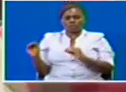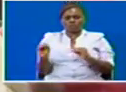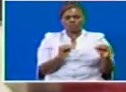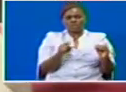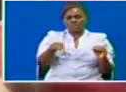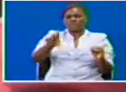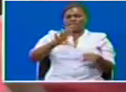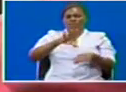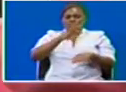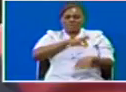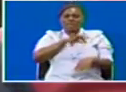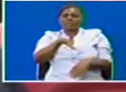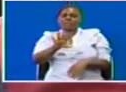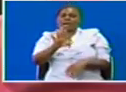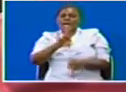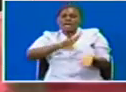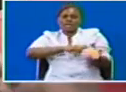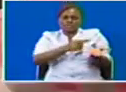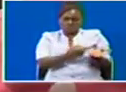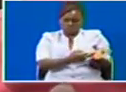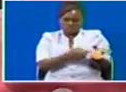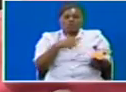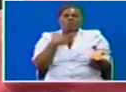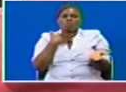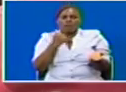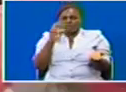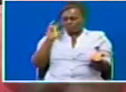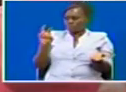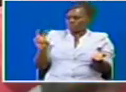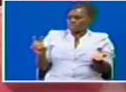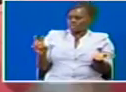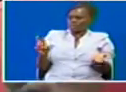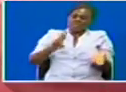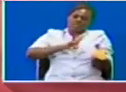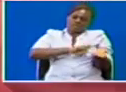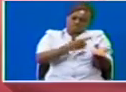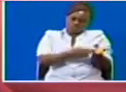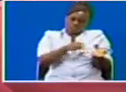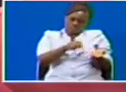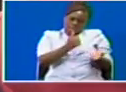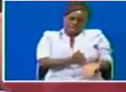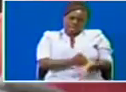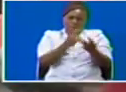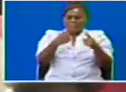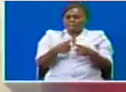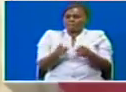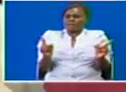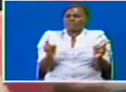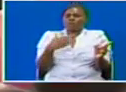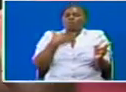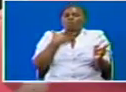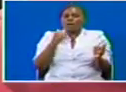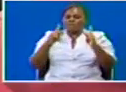hiyo resources ielekee kwa watu wengine. Kwa hivyo tungependa kuona ya kwamba hizo resources itatusaidia, lakini